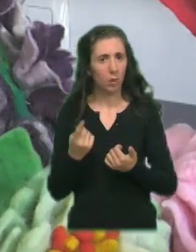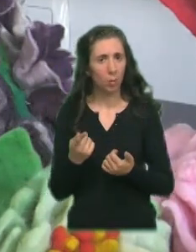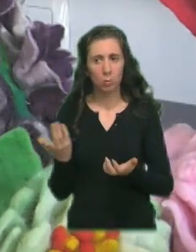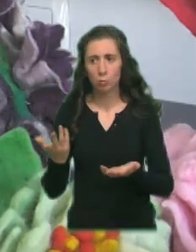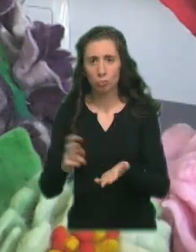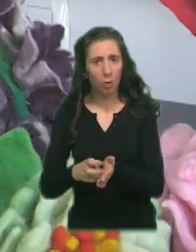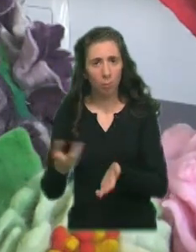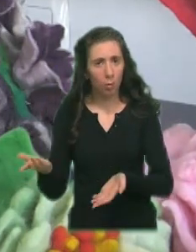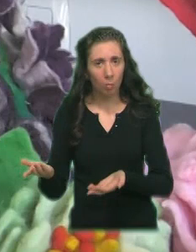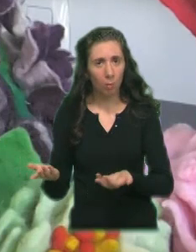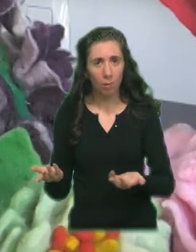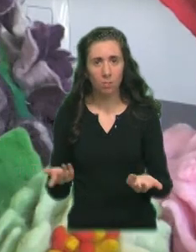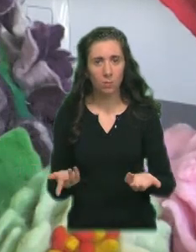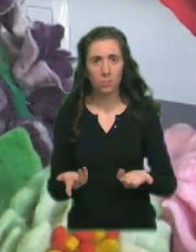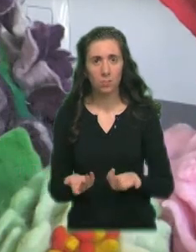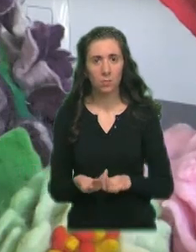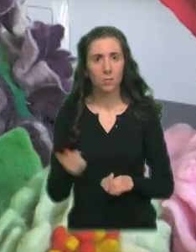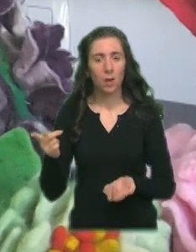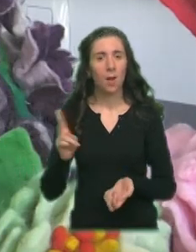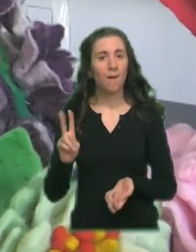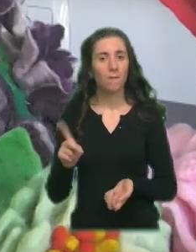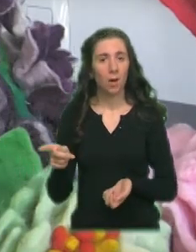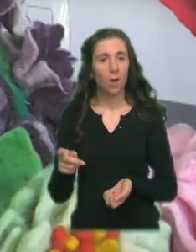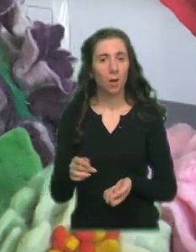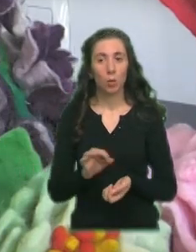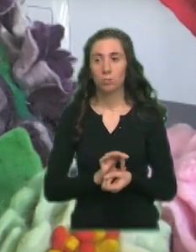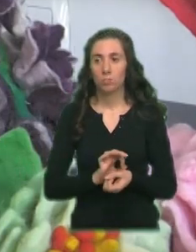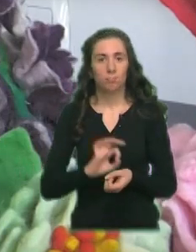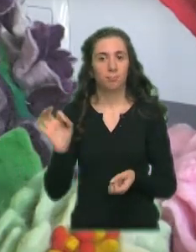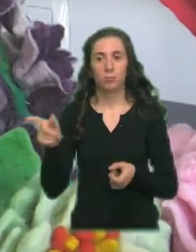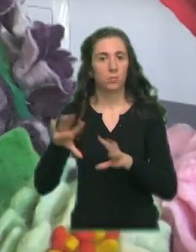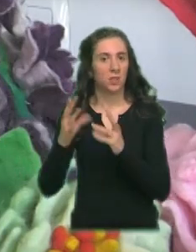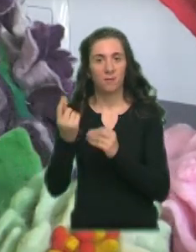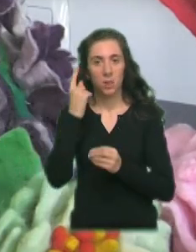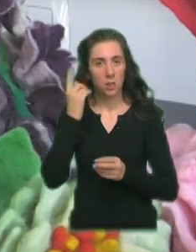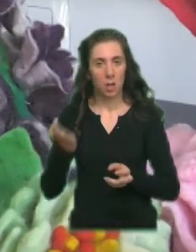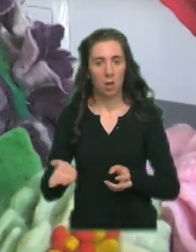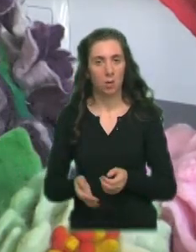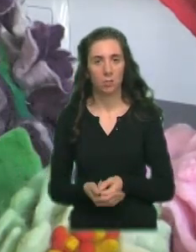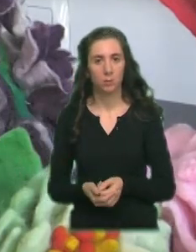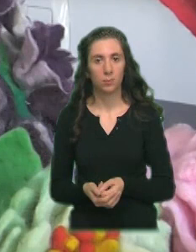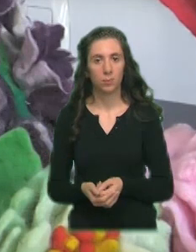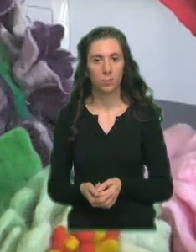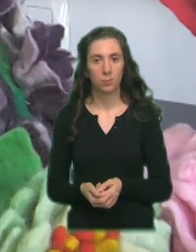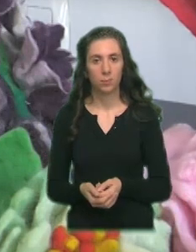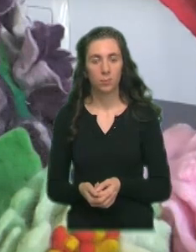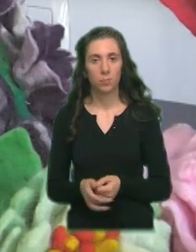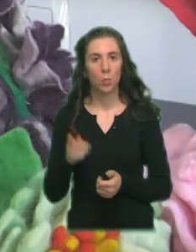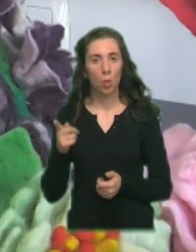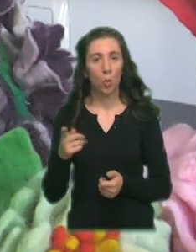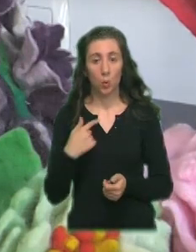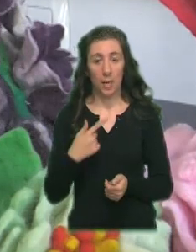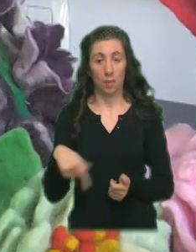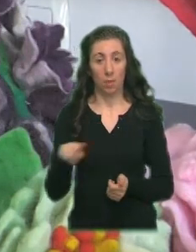moram pohvaliti njega i tatu i naravno cijelu obitelj, ali tata je član upravnog vijeća ustanove